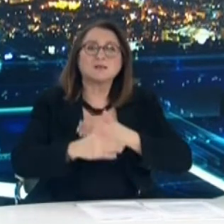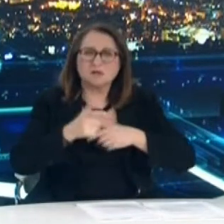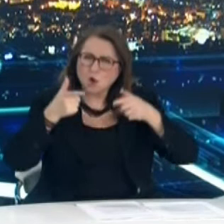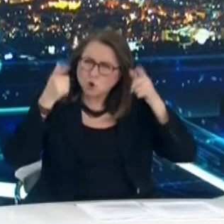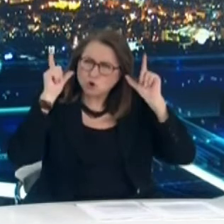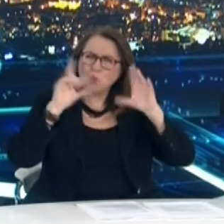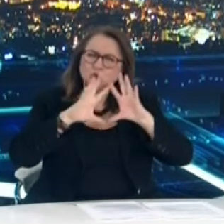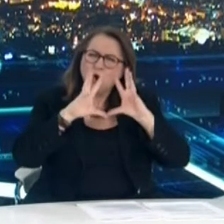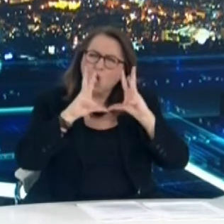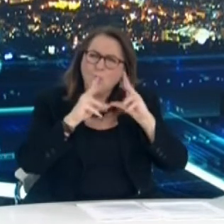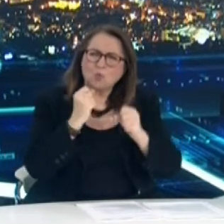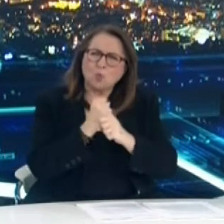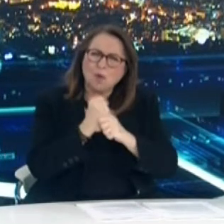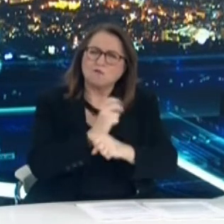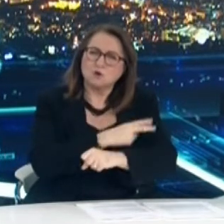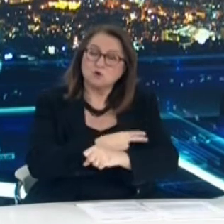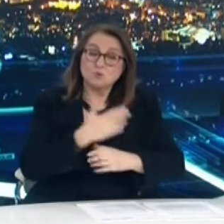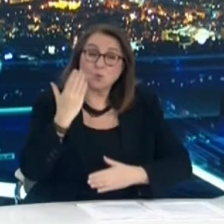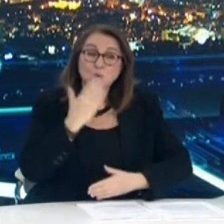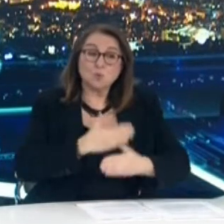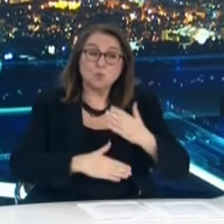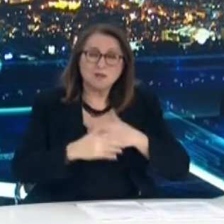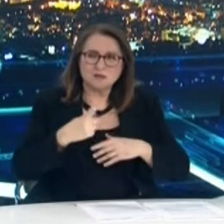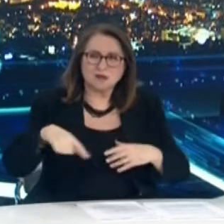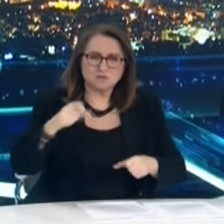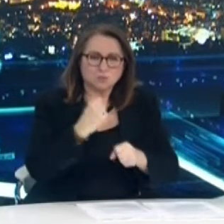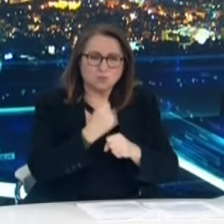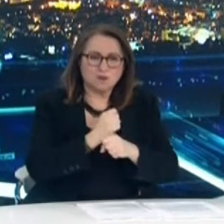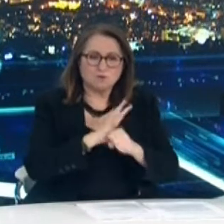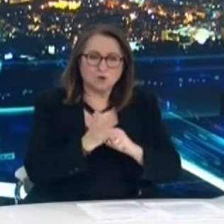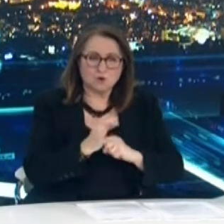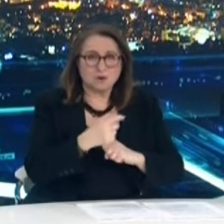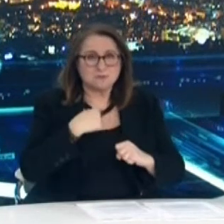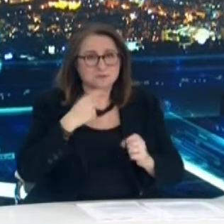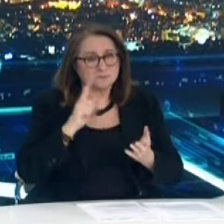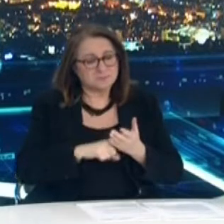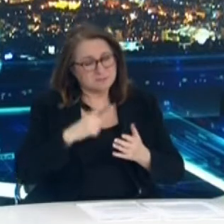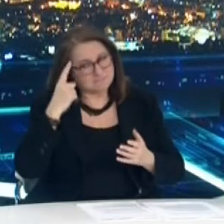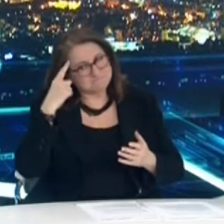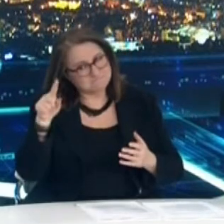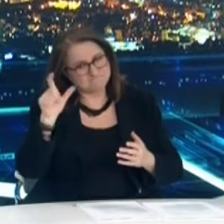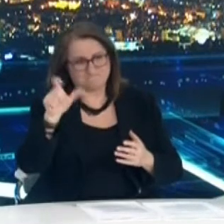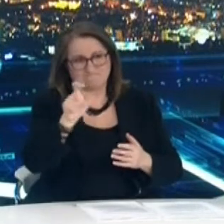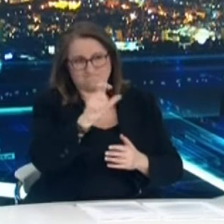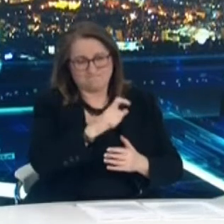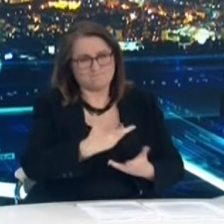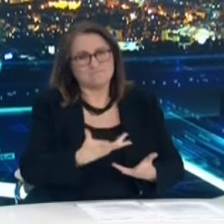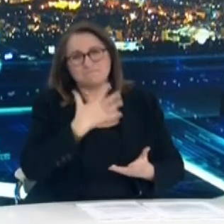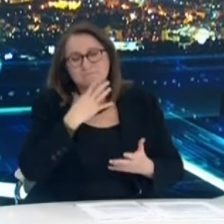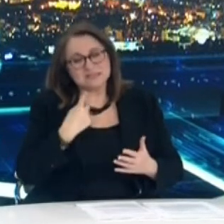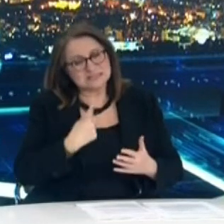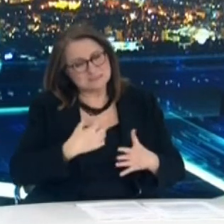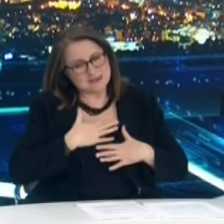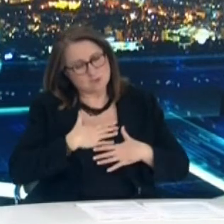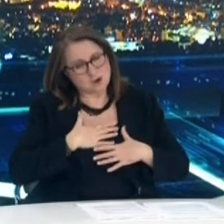όσο και σε μονάδες εντατικής θεραπείας COVID και πρέπει να τους σκεφτούμε. Πρέπει να τους στηρίξουμε με τη συμπεριφορά μας. Τέλος, θα ήθελα να αναφερθώ και